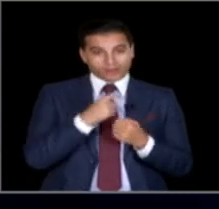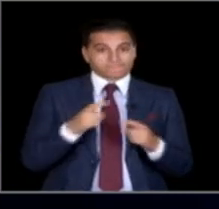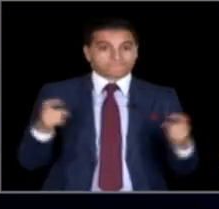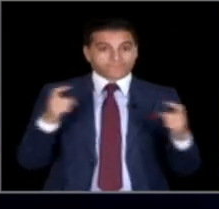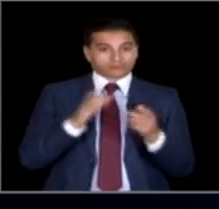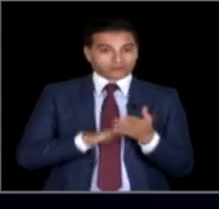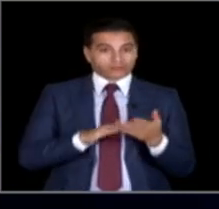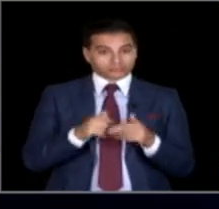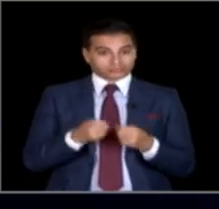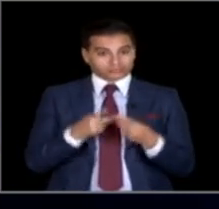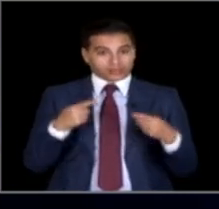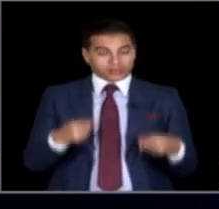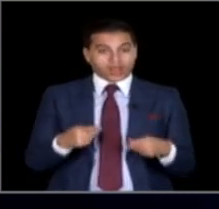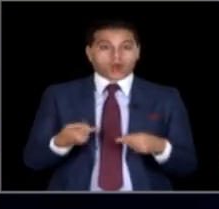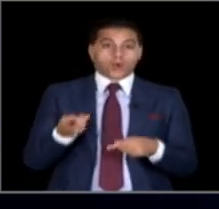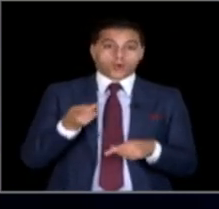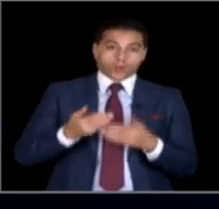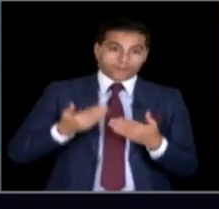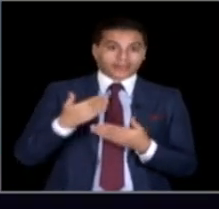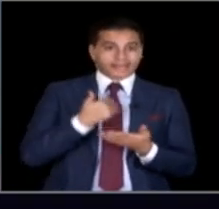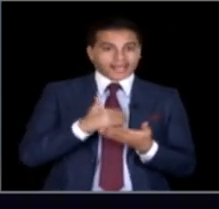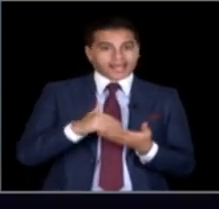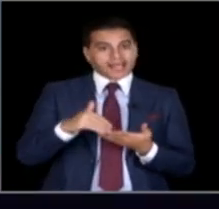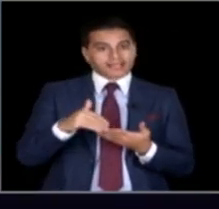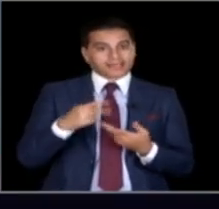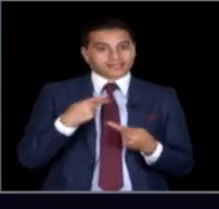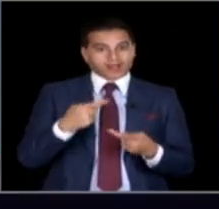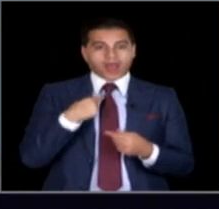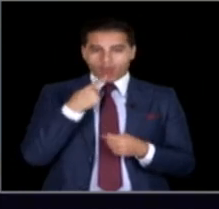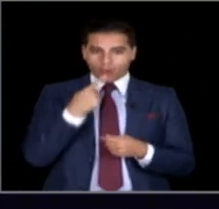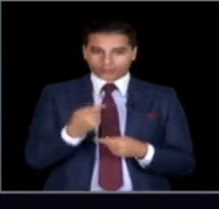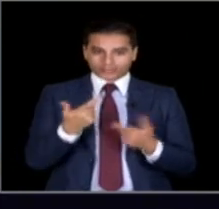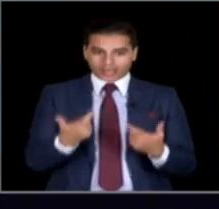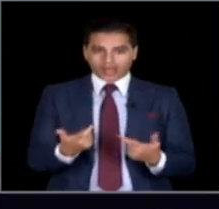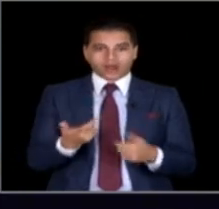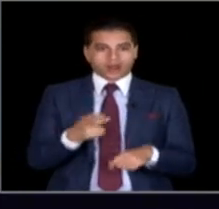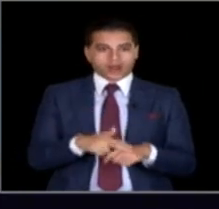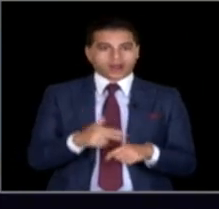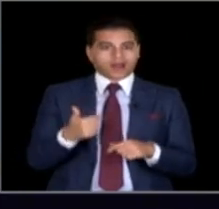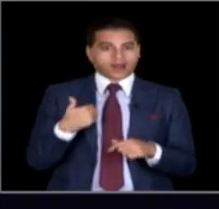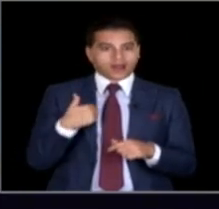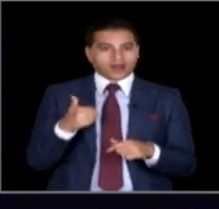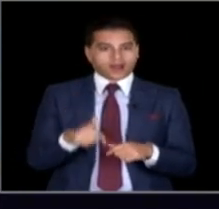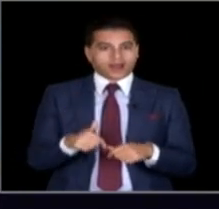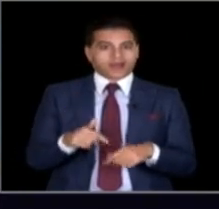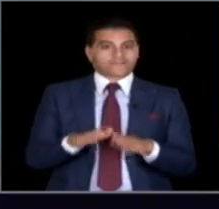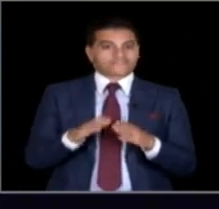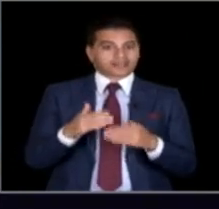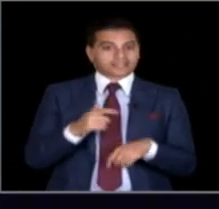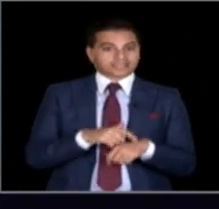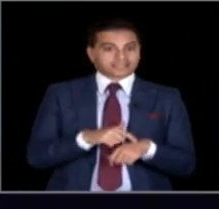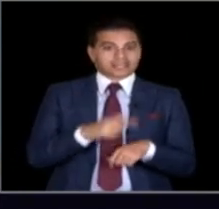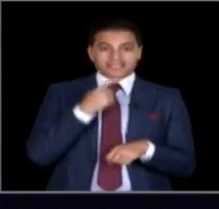تقيلة، فنخلص الموسم ده واجي ازور. انا قلتها وهقولها تاني. اتفضلي. انا احنا الساعة